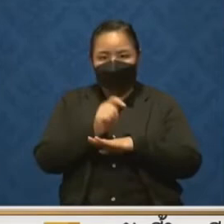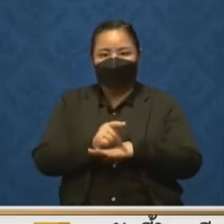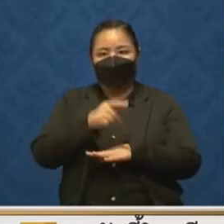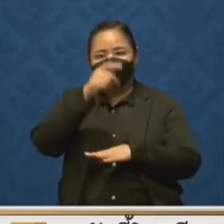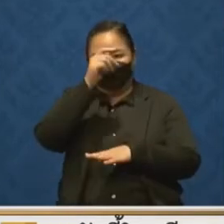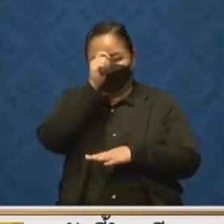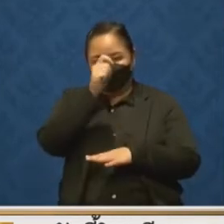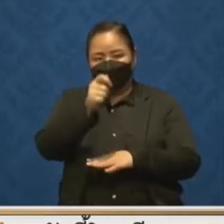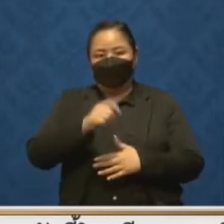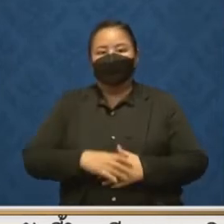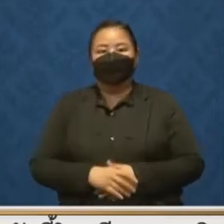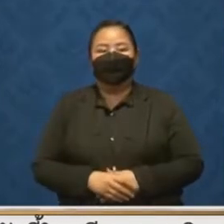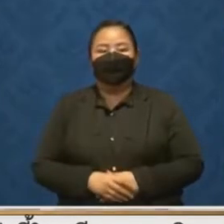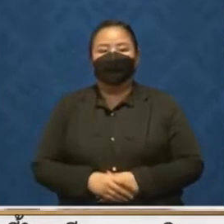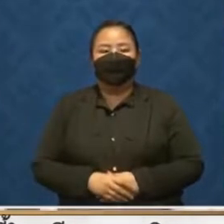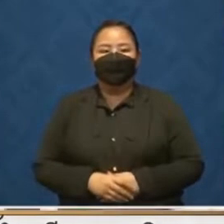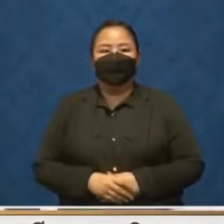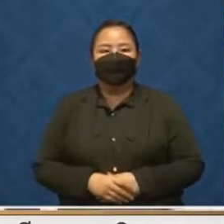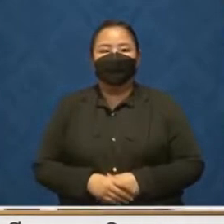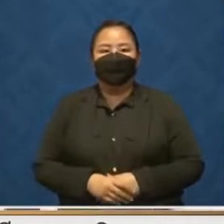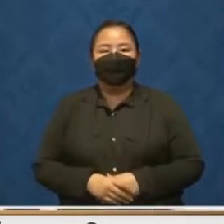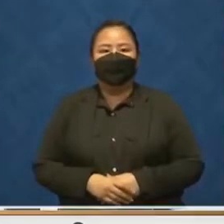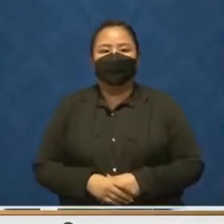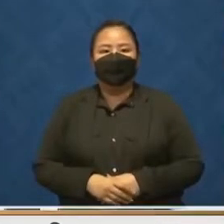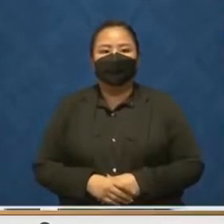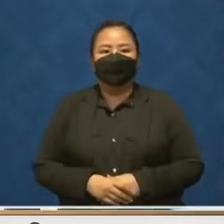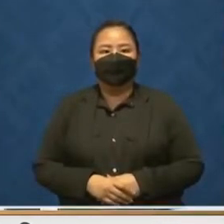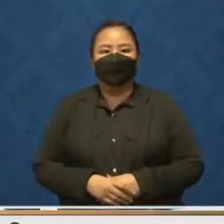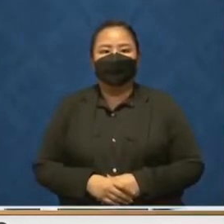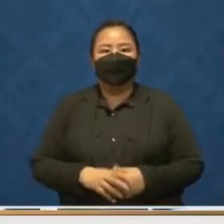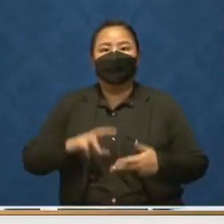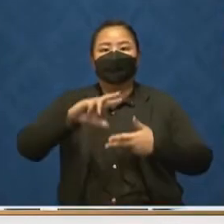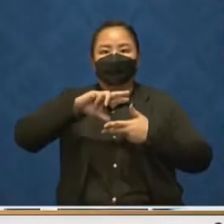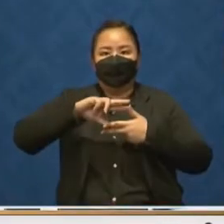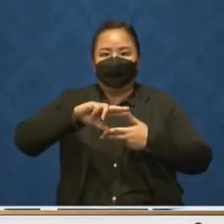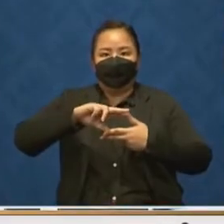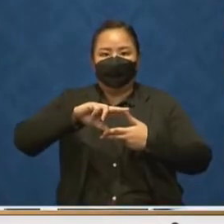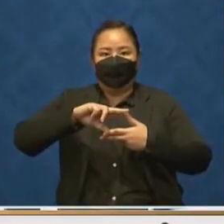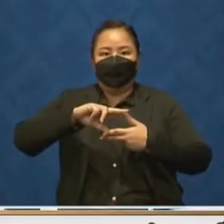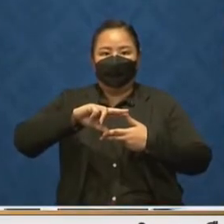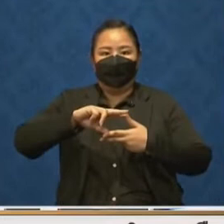ขบโซเทพกประชธิป convex ค